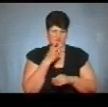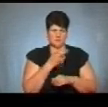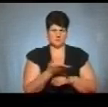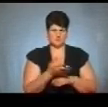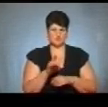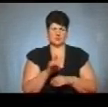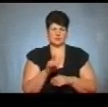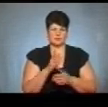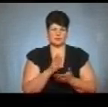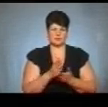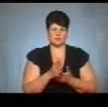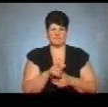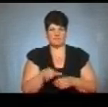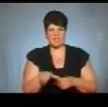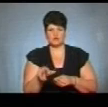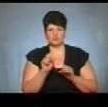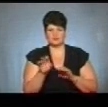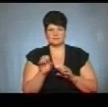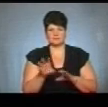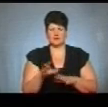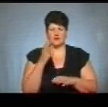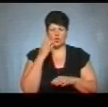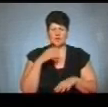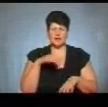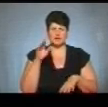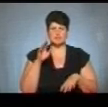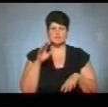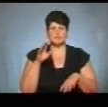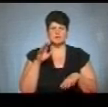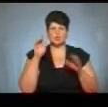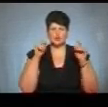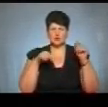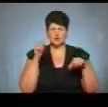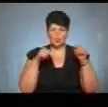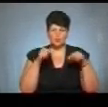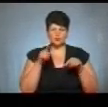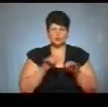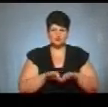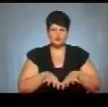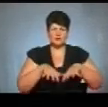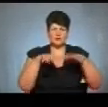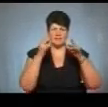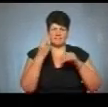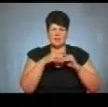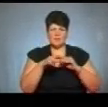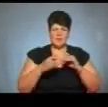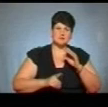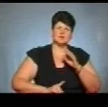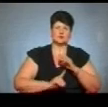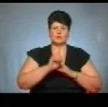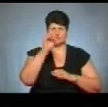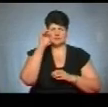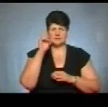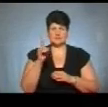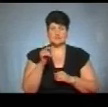йде в річку. Коли дощ, і тут фонтан до 2 метрів. 2 метри до гори. Близько вікна,